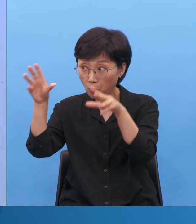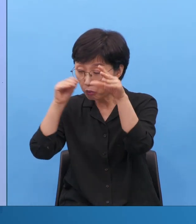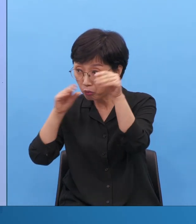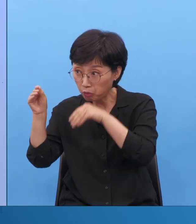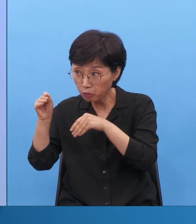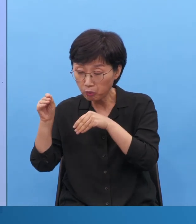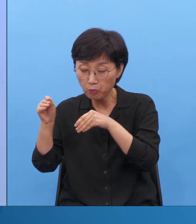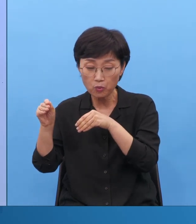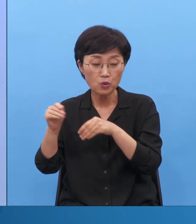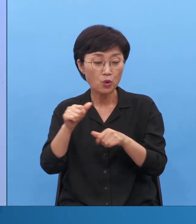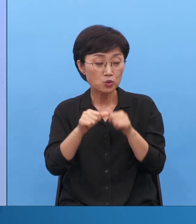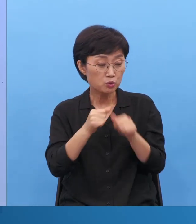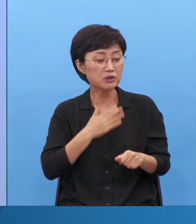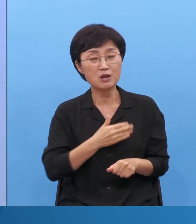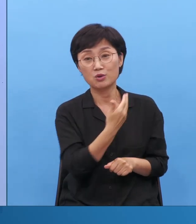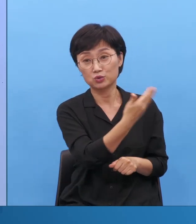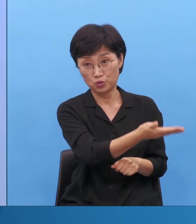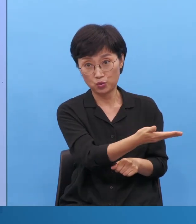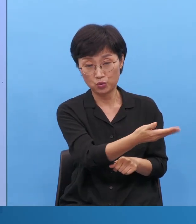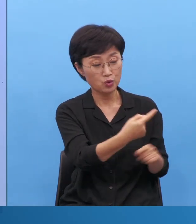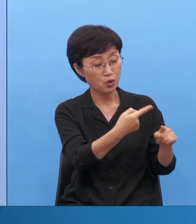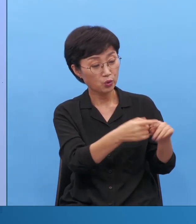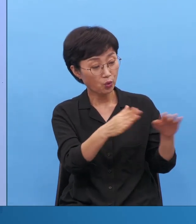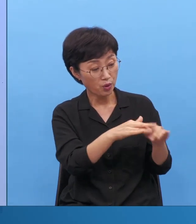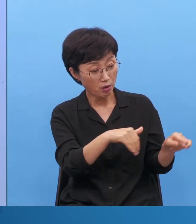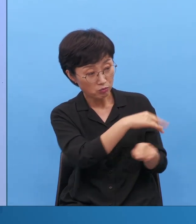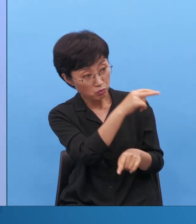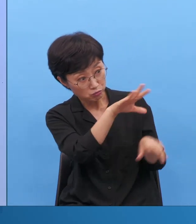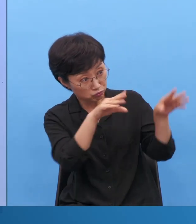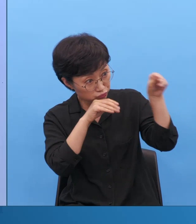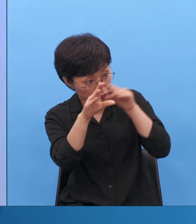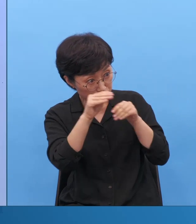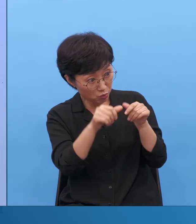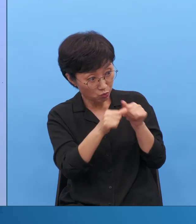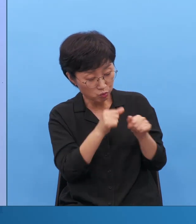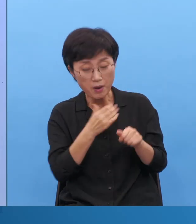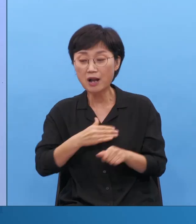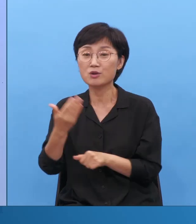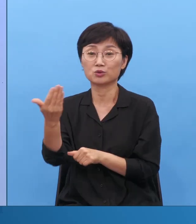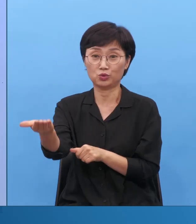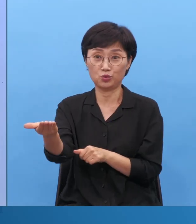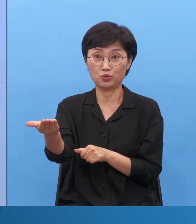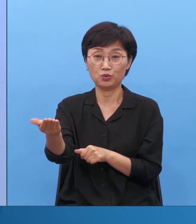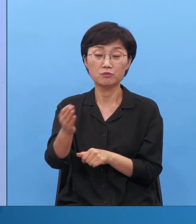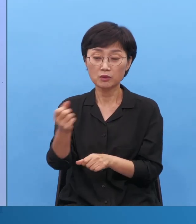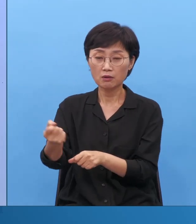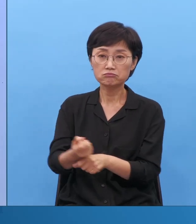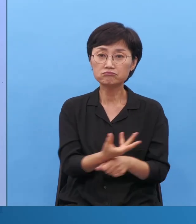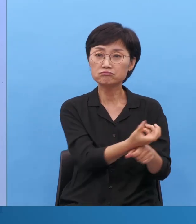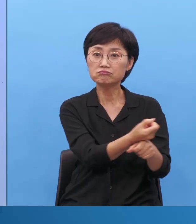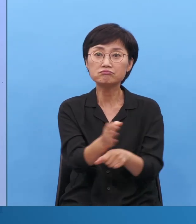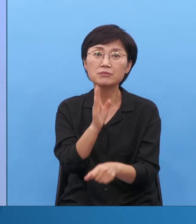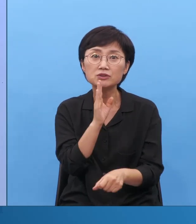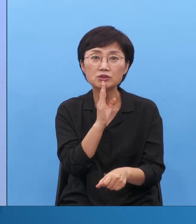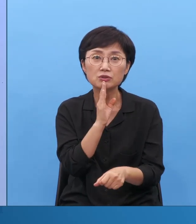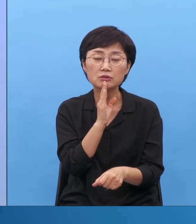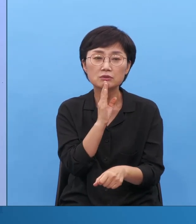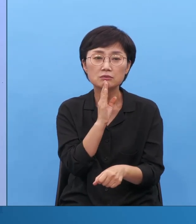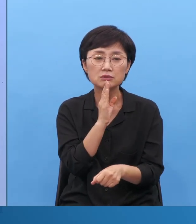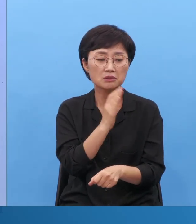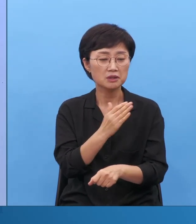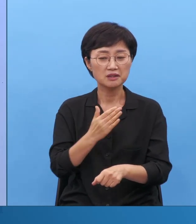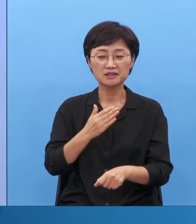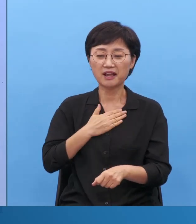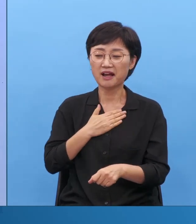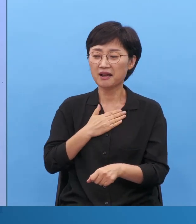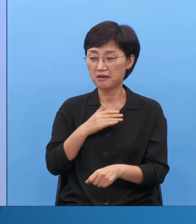병원에도 전하겠죠. And so she would send out news from the hospital to the church and sometimes from the church to the hospital. 그것도 세력이라고 온